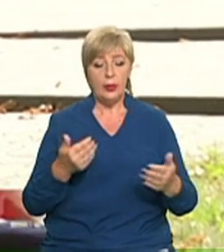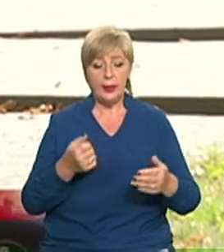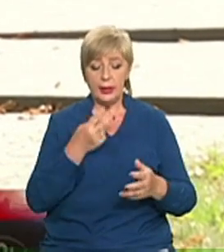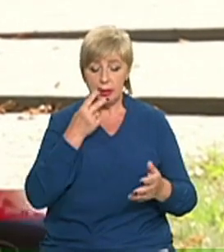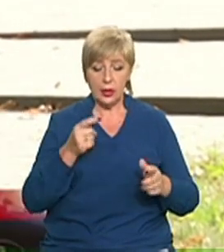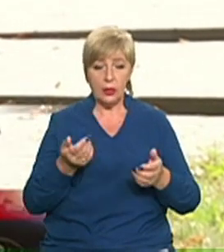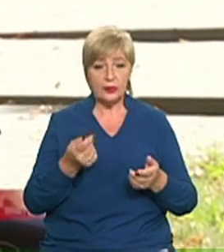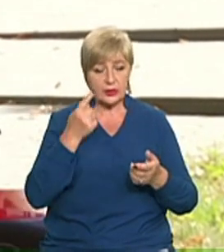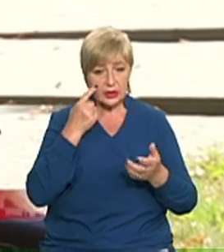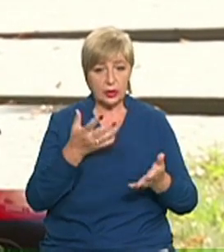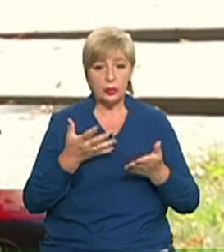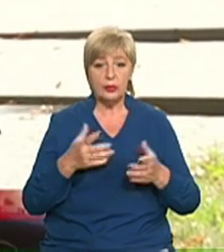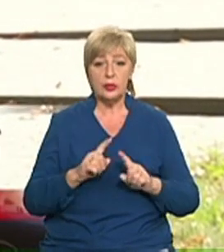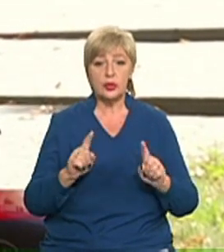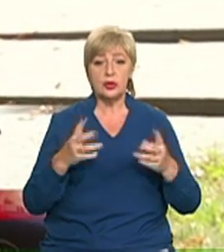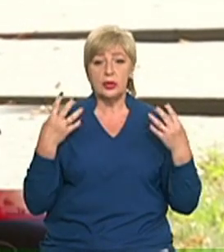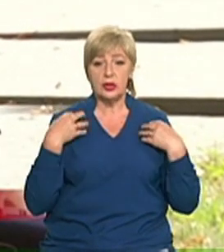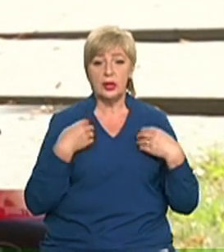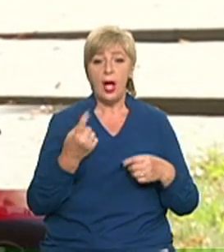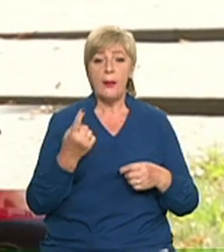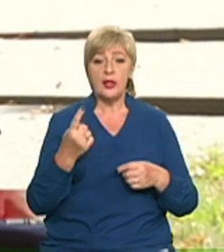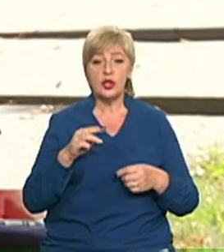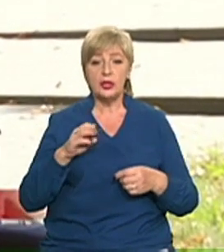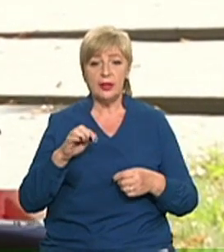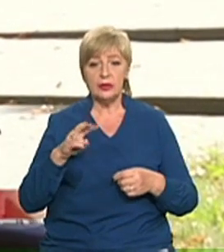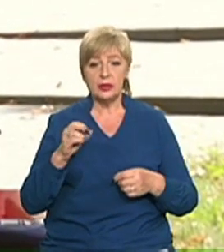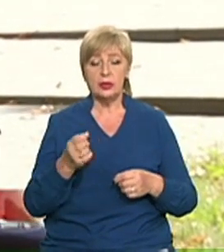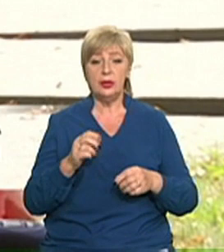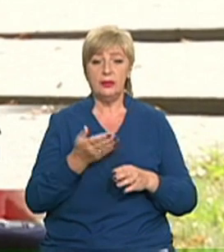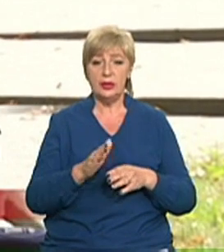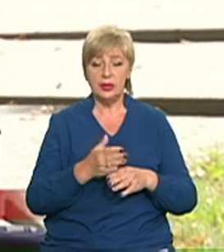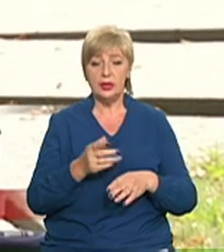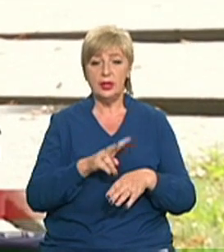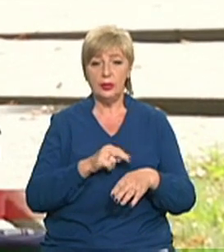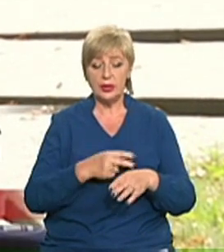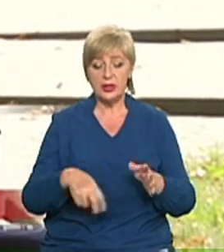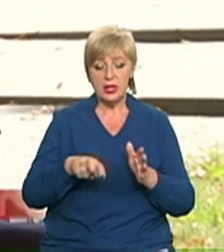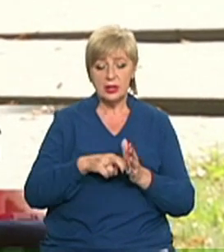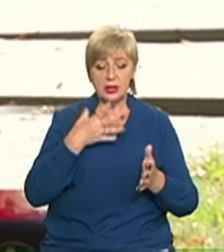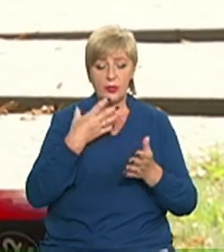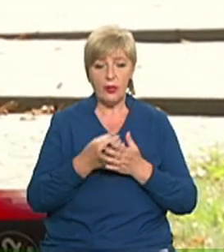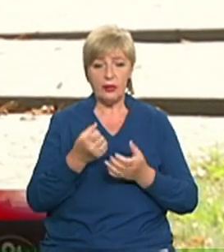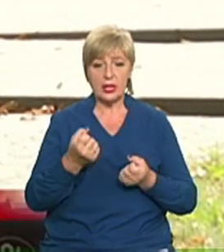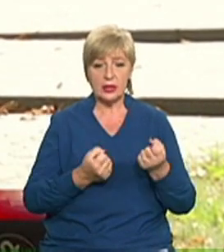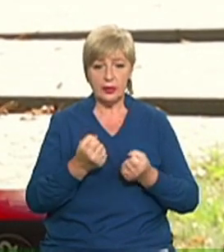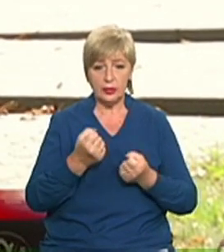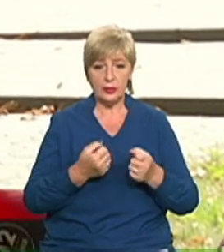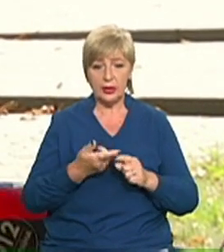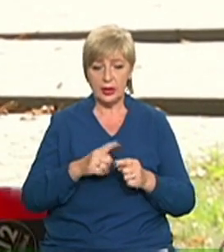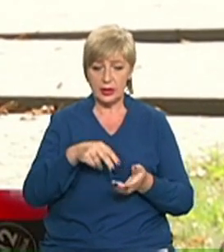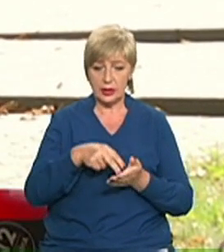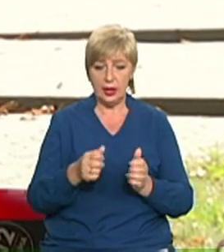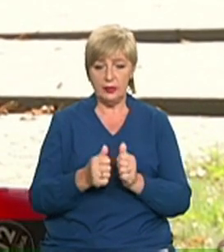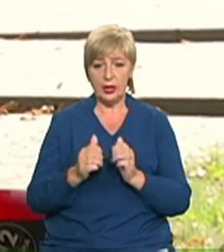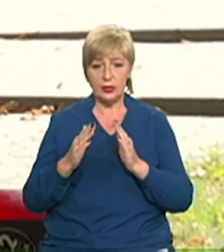Попередньо встановлено, що начальник Першотравенського відділення поліції сів у власний автомобіль, який був припаркований поряд з його